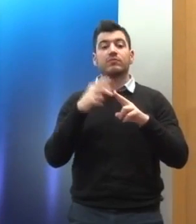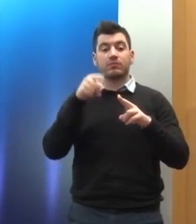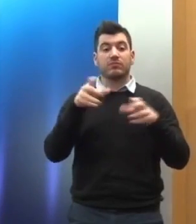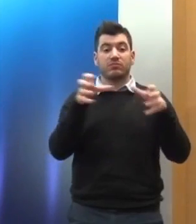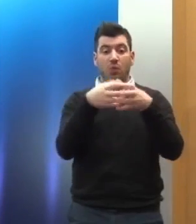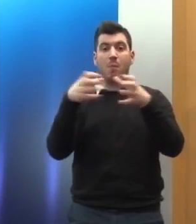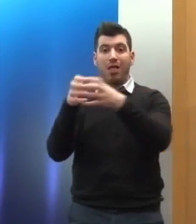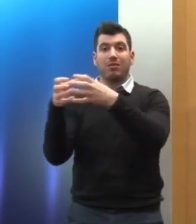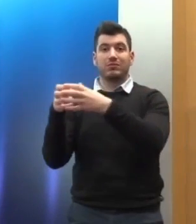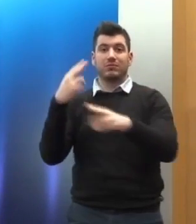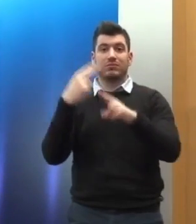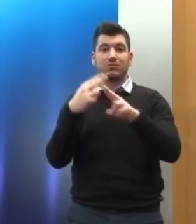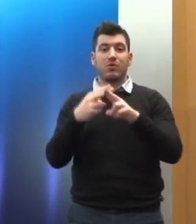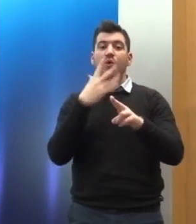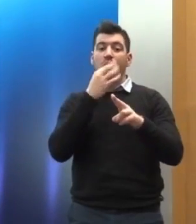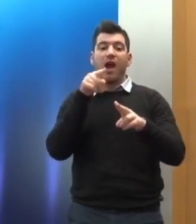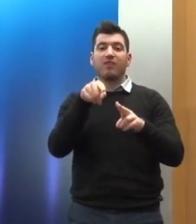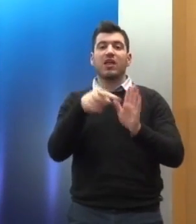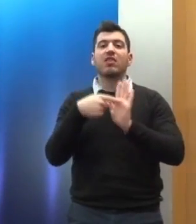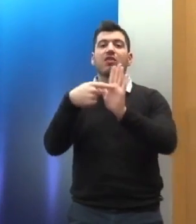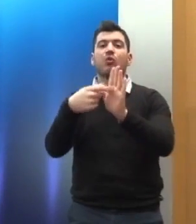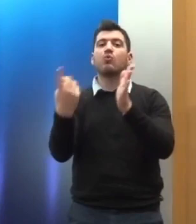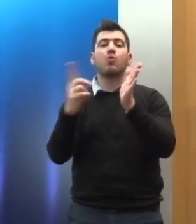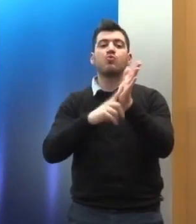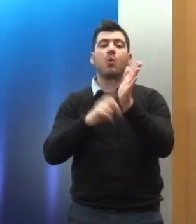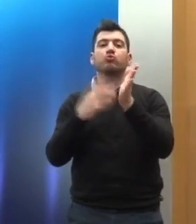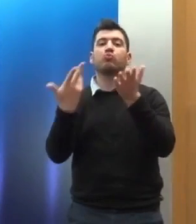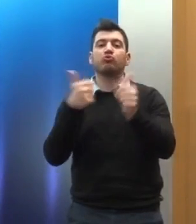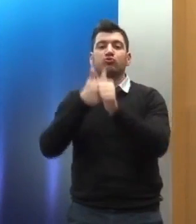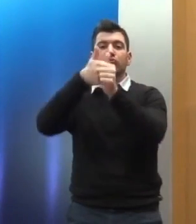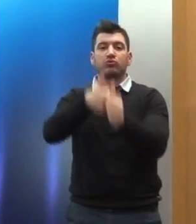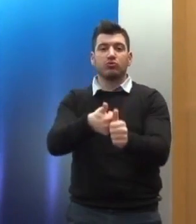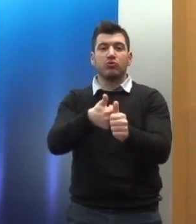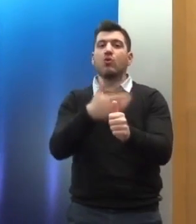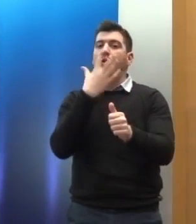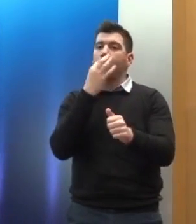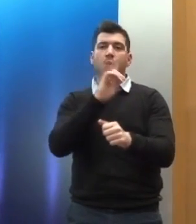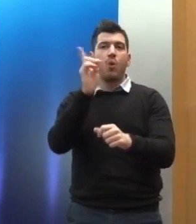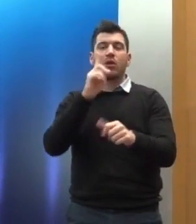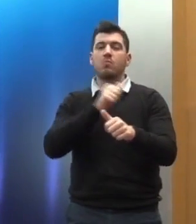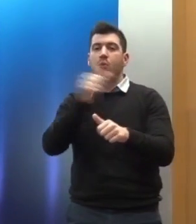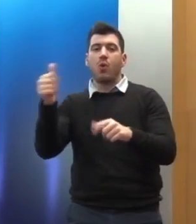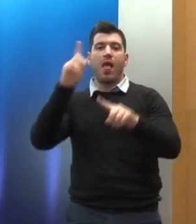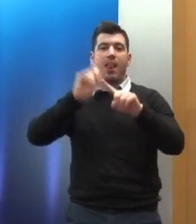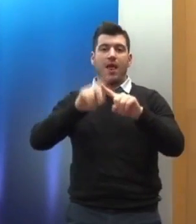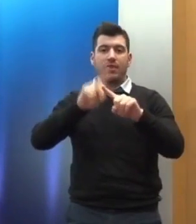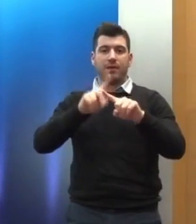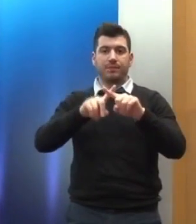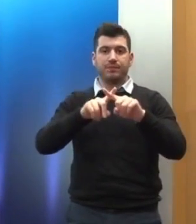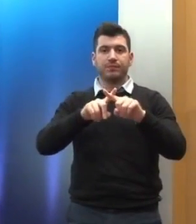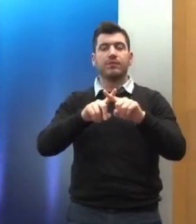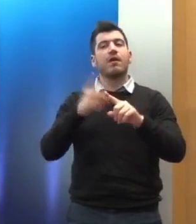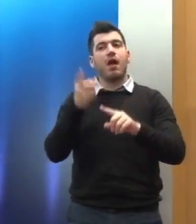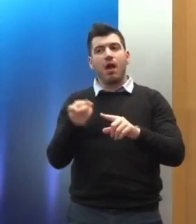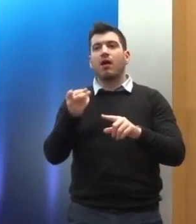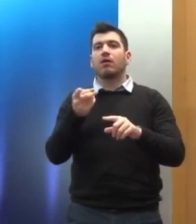πρέπει να εφαρμόζεται καταρχήν νομοθεσία. Γιατί όχι μόνο η Ελλάδα, αλλά και οι